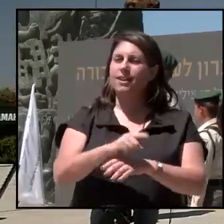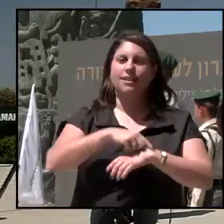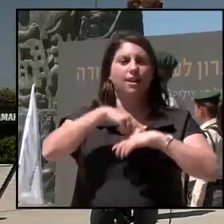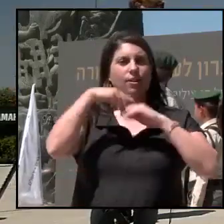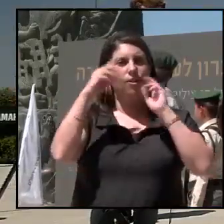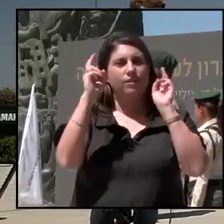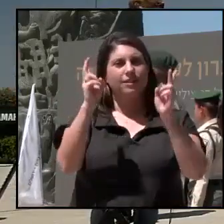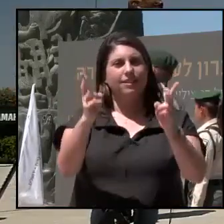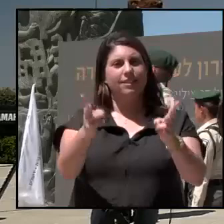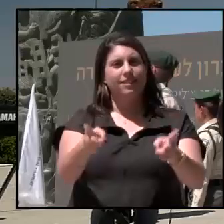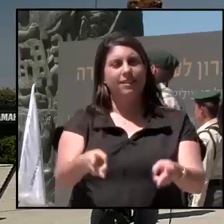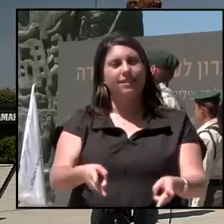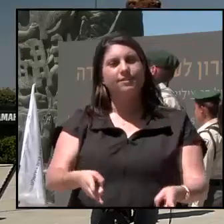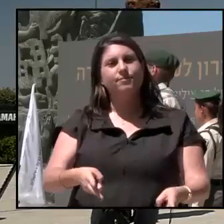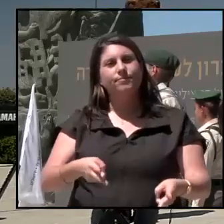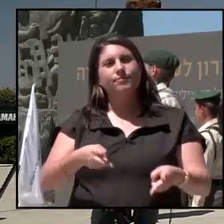ולרגע יכולתי